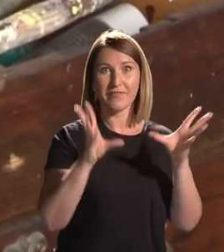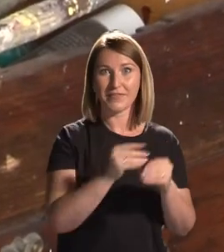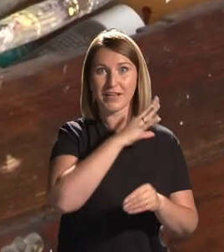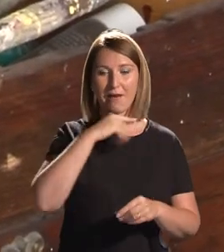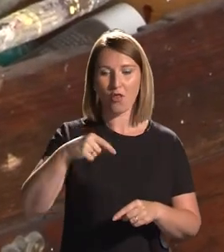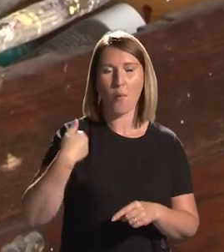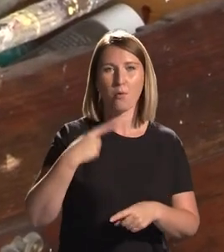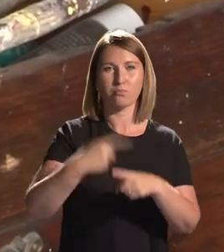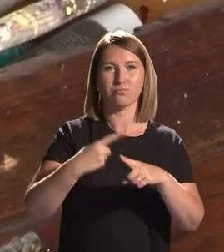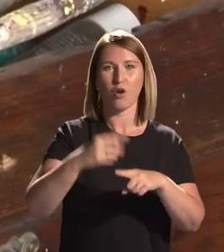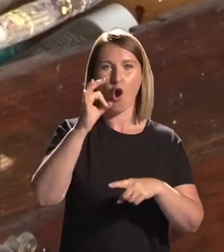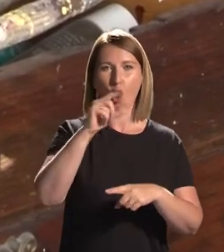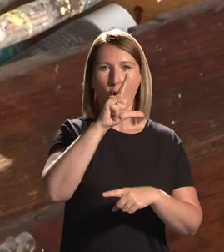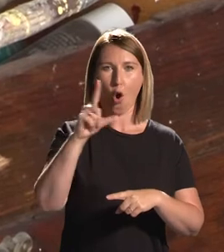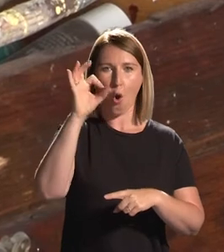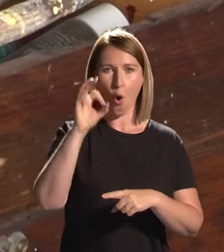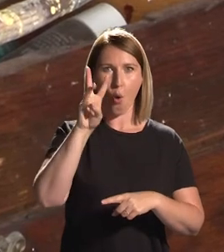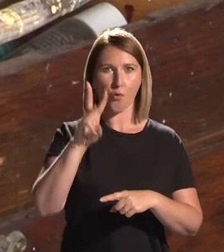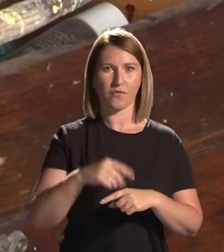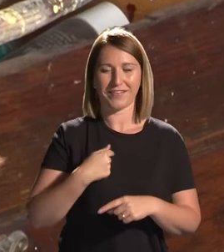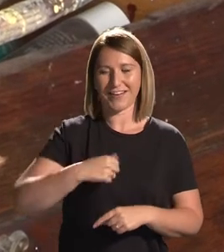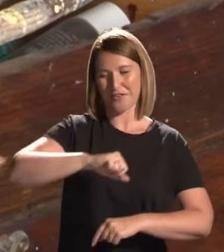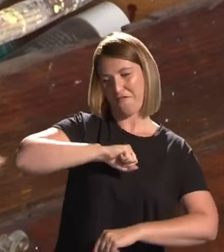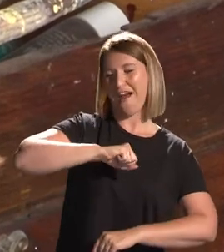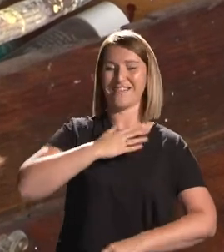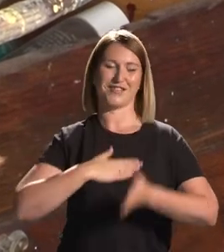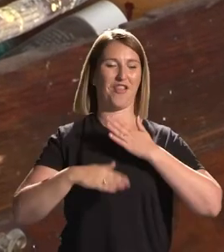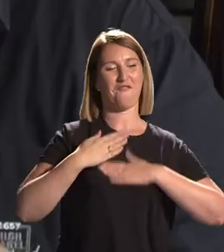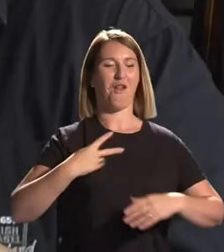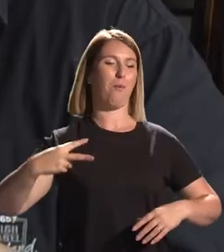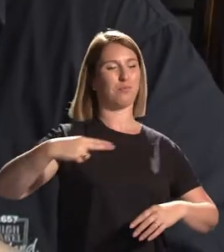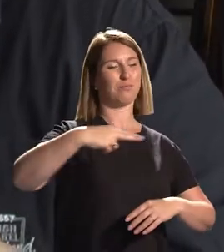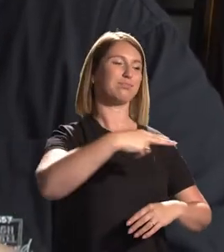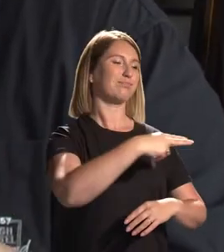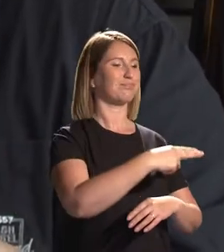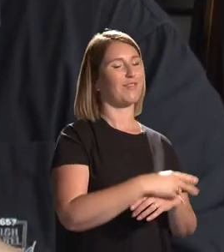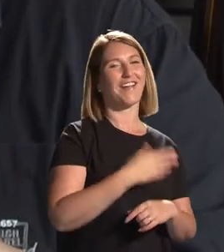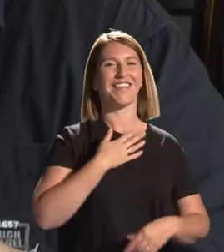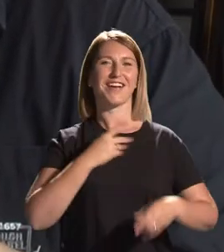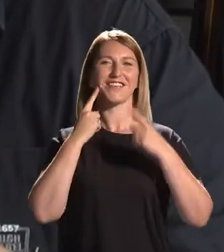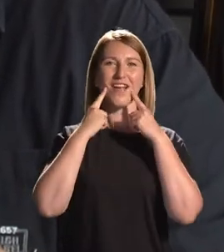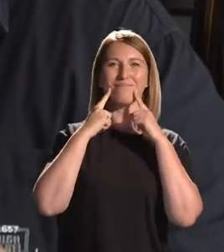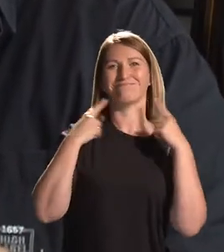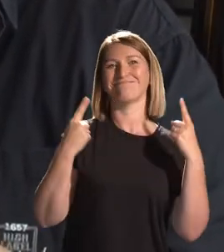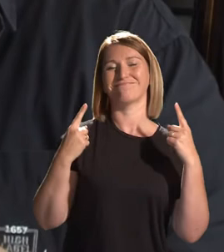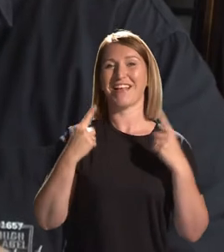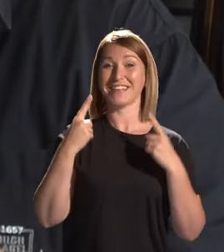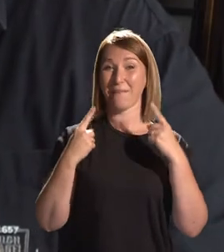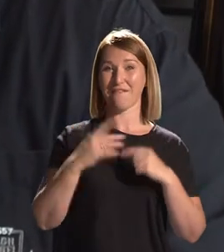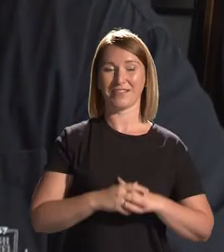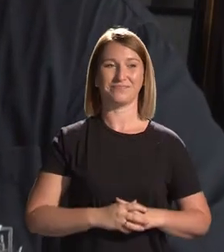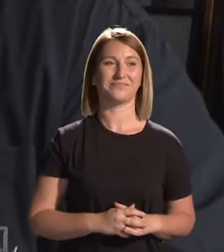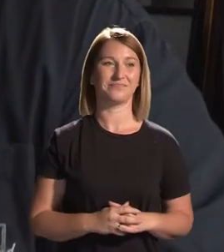z ołowiu, te tubki w końcu wtedy. I to mi się tak fajnie mi się przecinało, nie? I takie o, żółte, czerwone końcu i tak